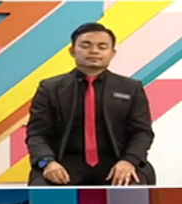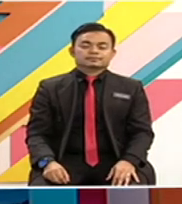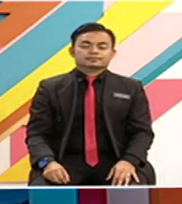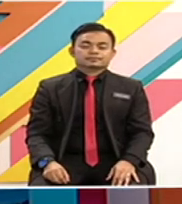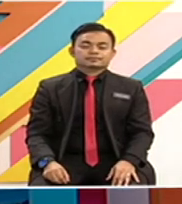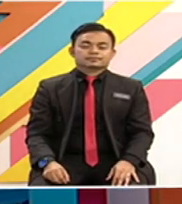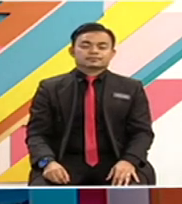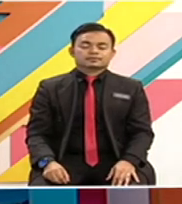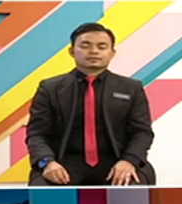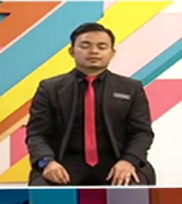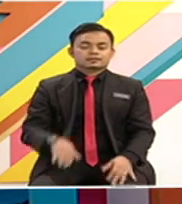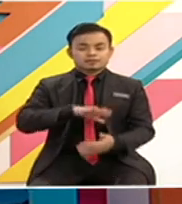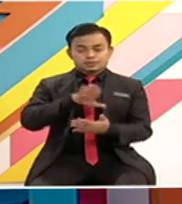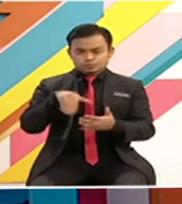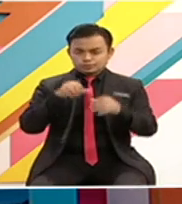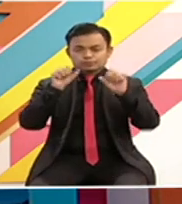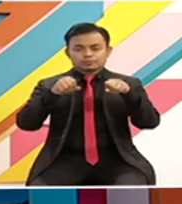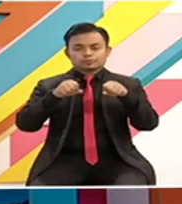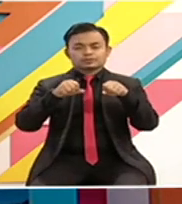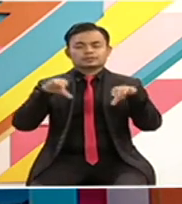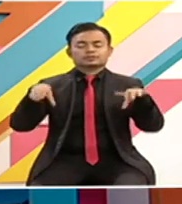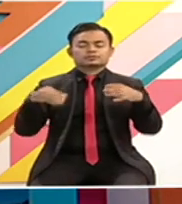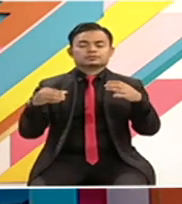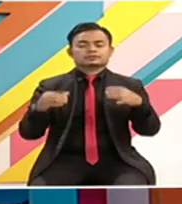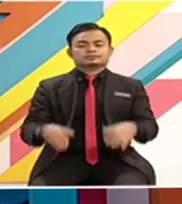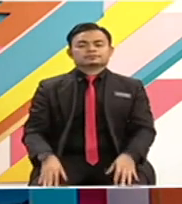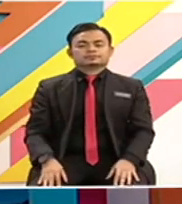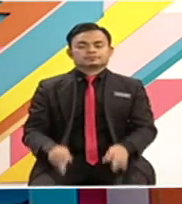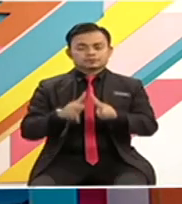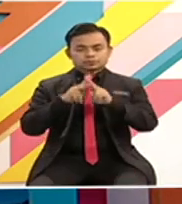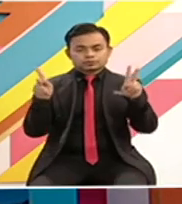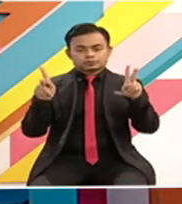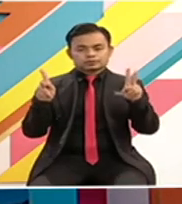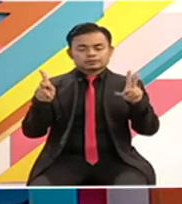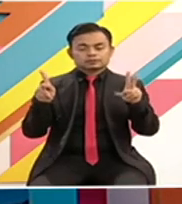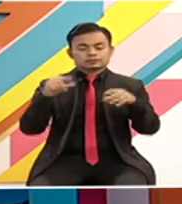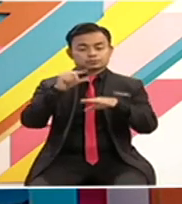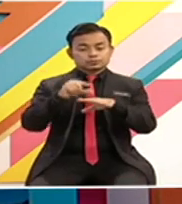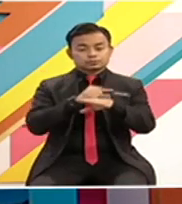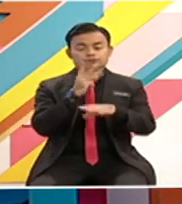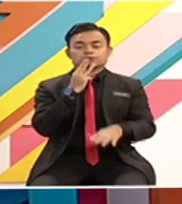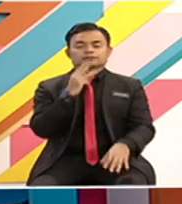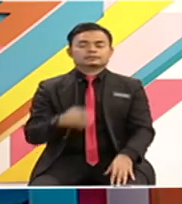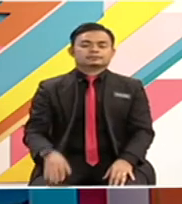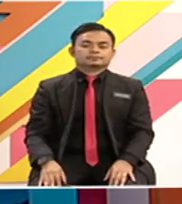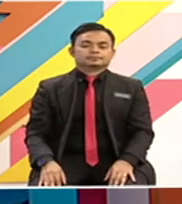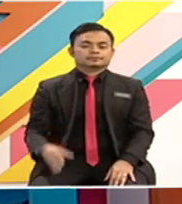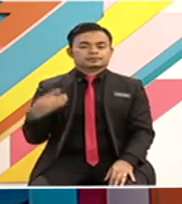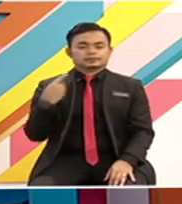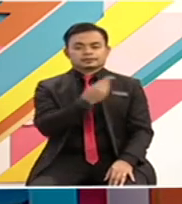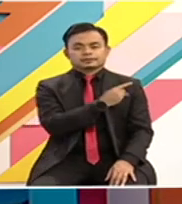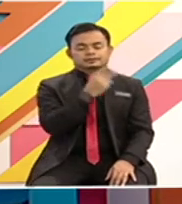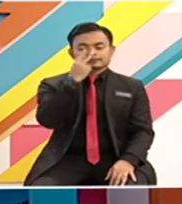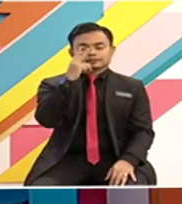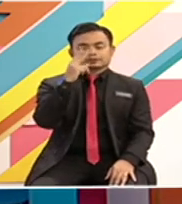coba sekali membuat account-account hasilnya cantik nak tengok apa cekgu dan saya